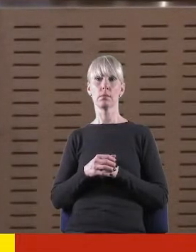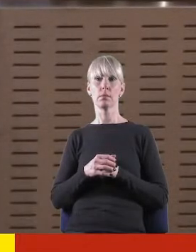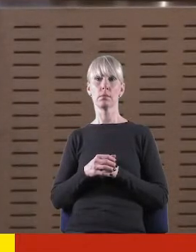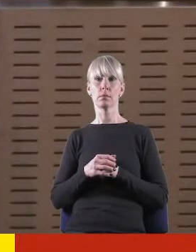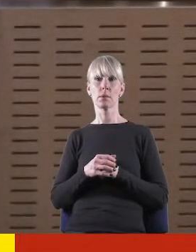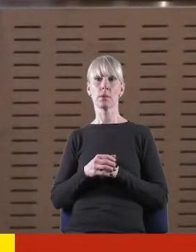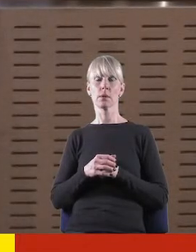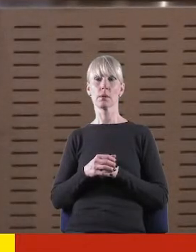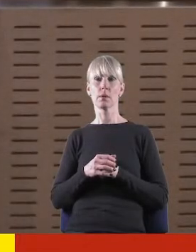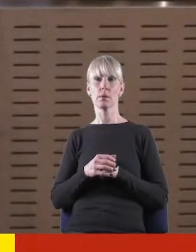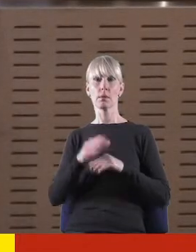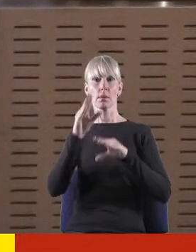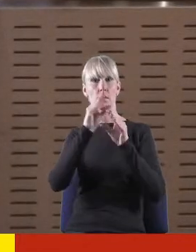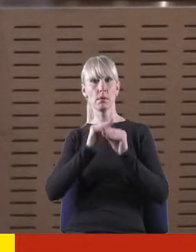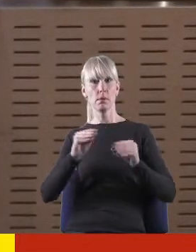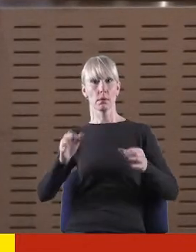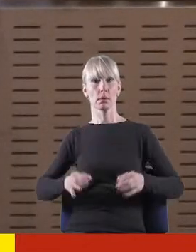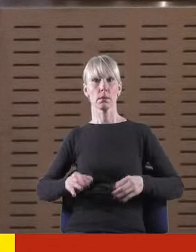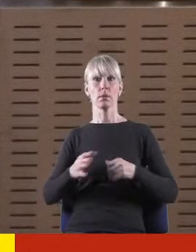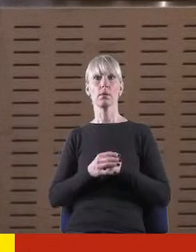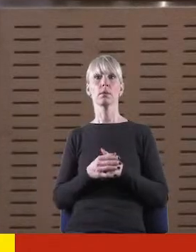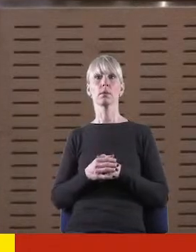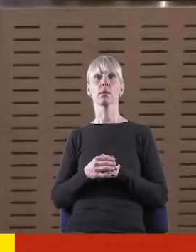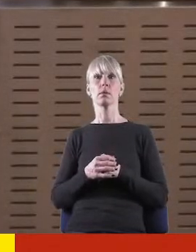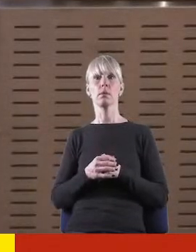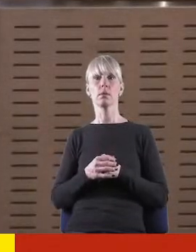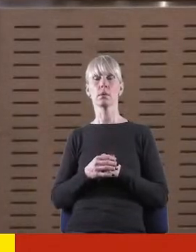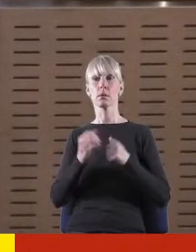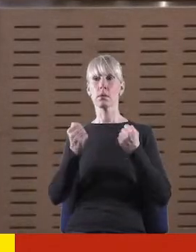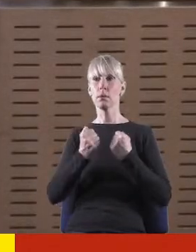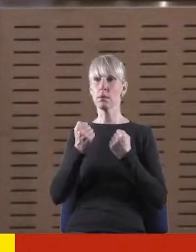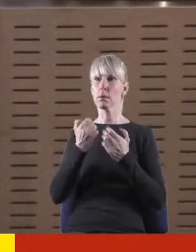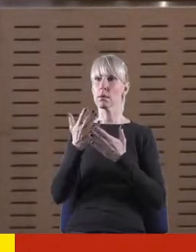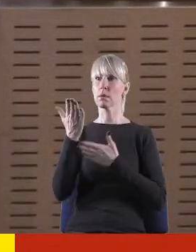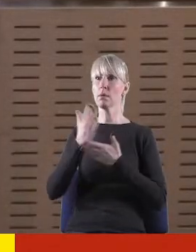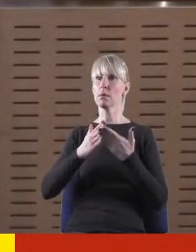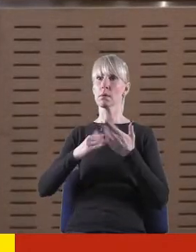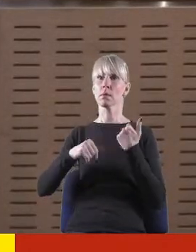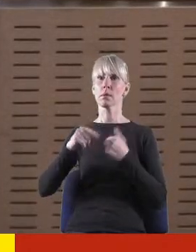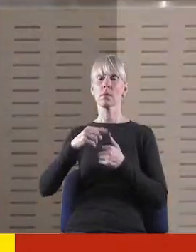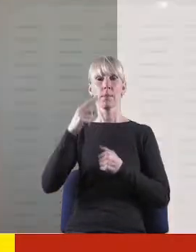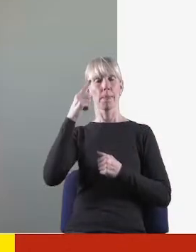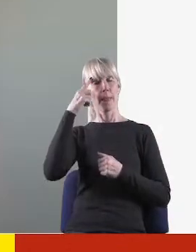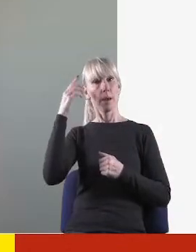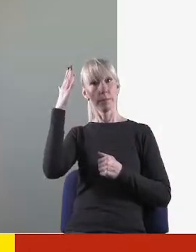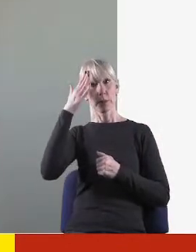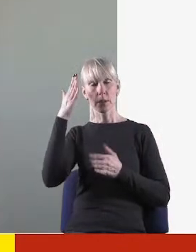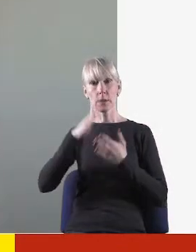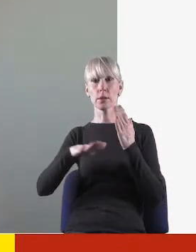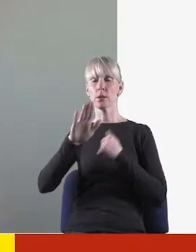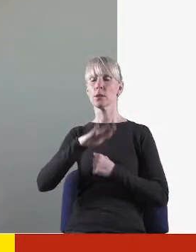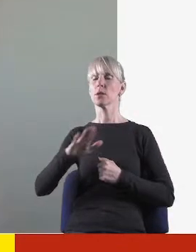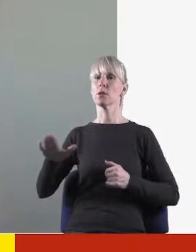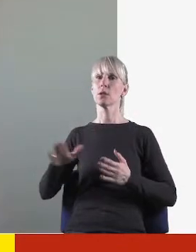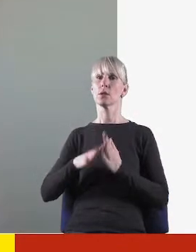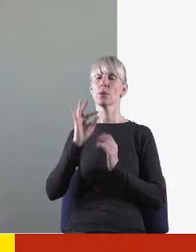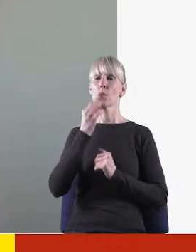państwo. Pytania w zakresie, postaram się odpowiedzieć na pytania w zakresie psychiatrii dzieci i